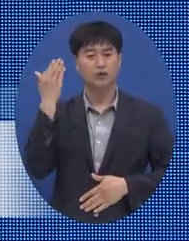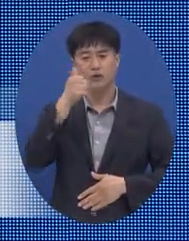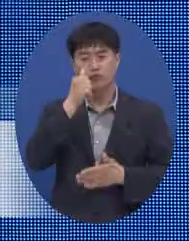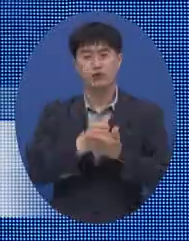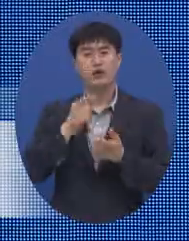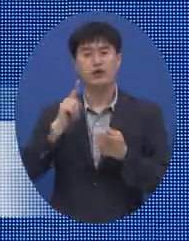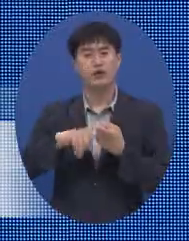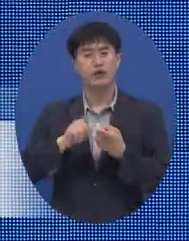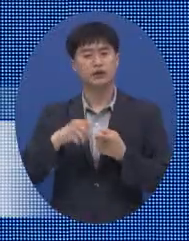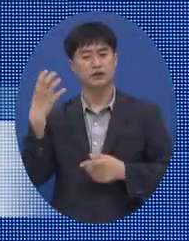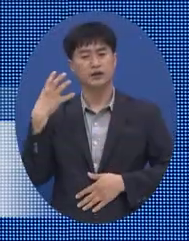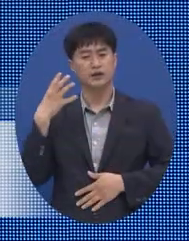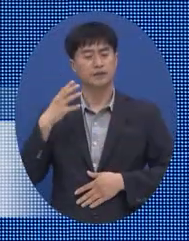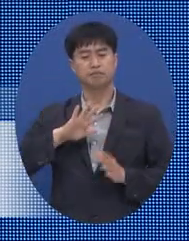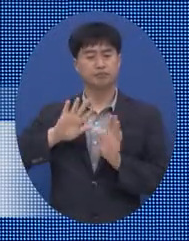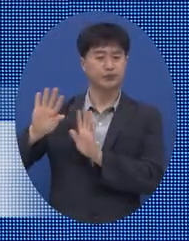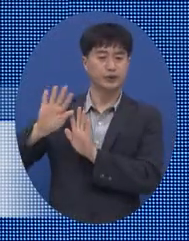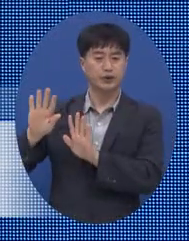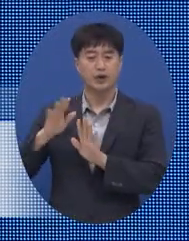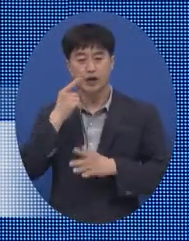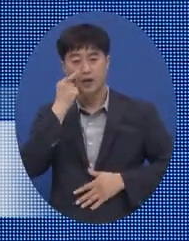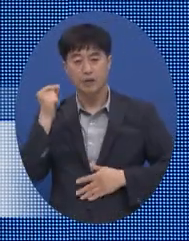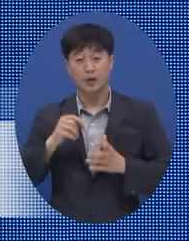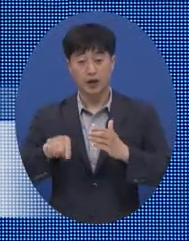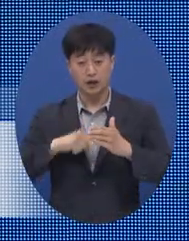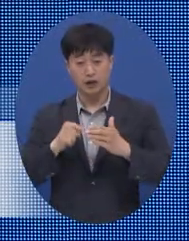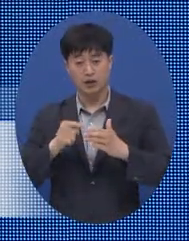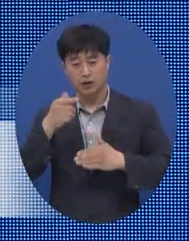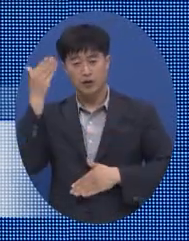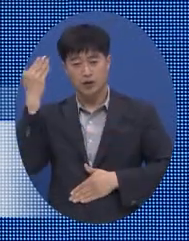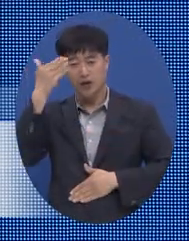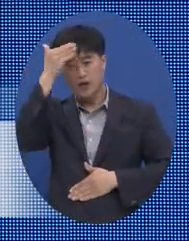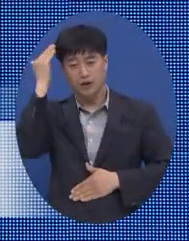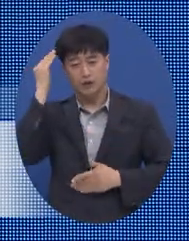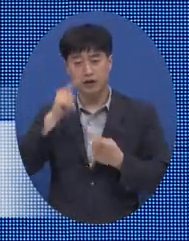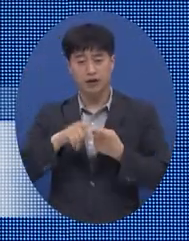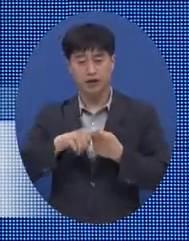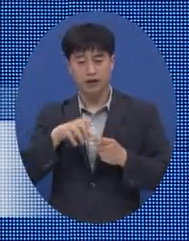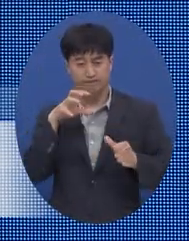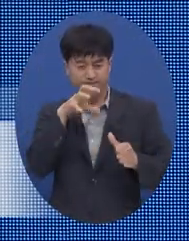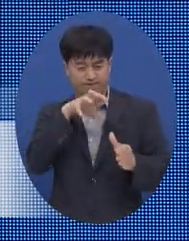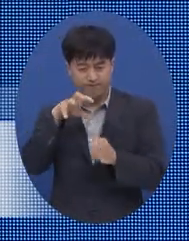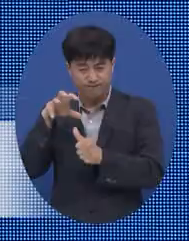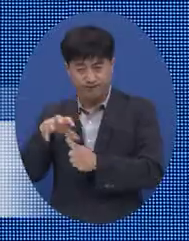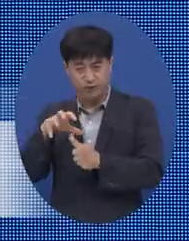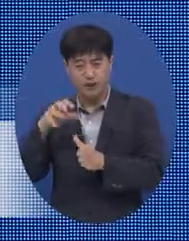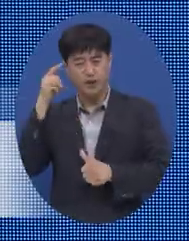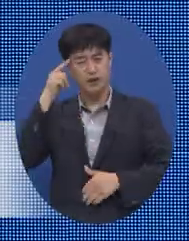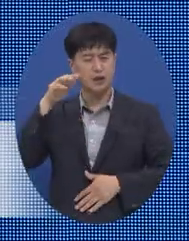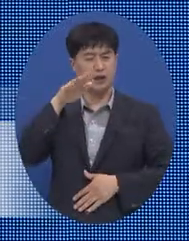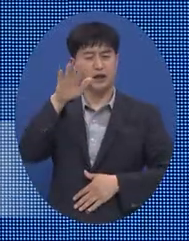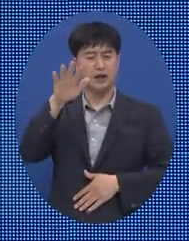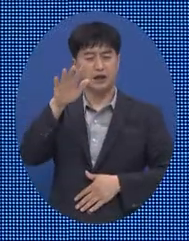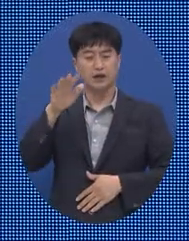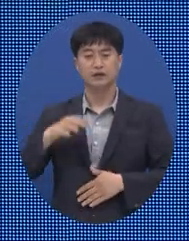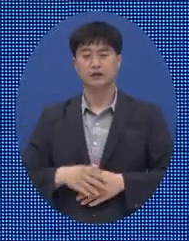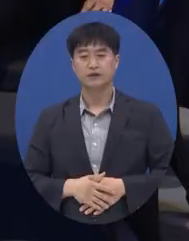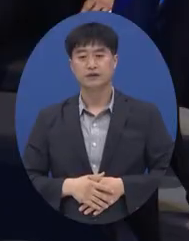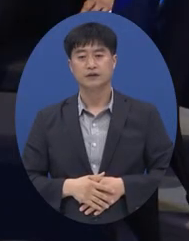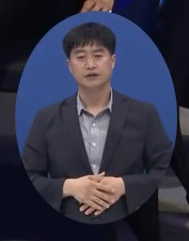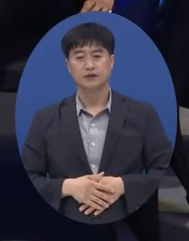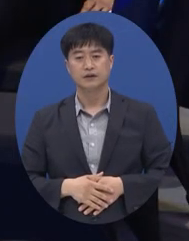대한 책임을 회피하고 일본인들 속에서 과거 조선에 대한 식민지 지배의 향수를